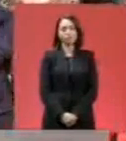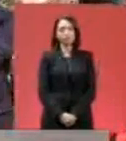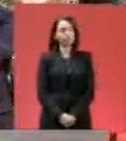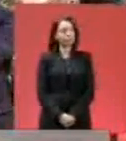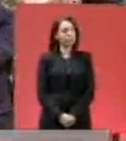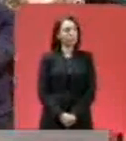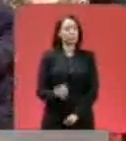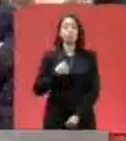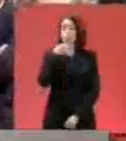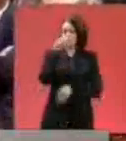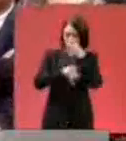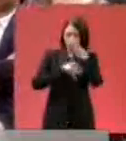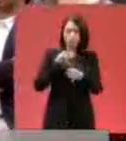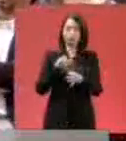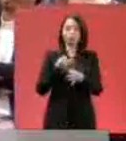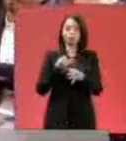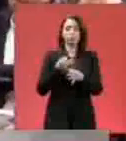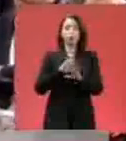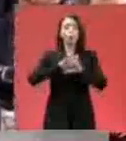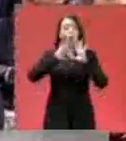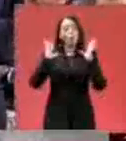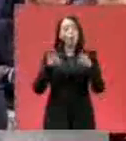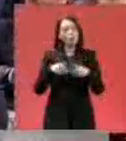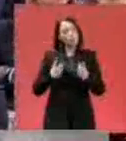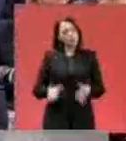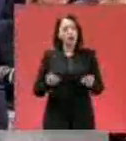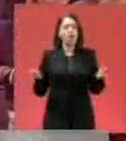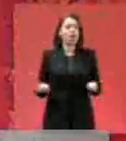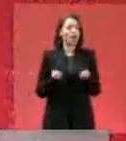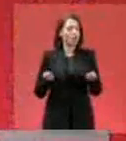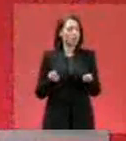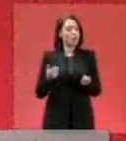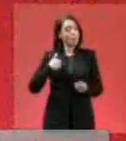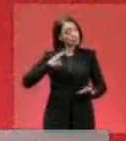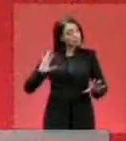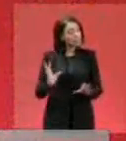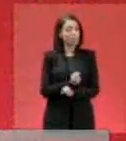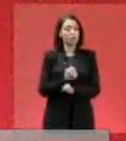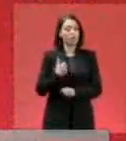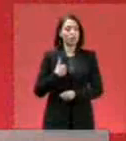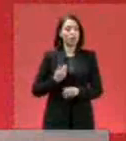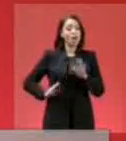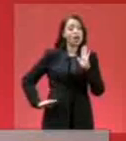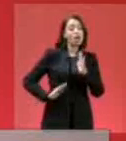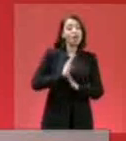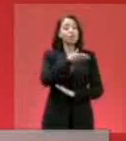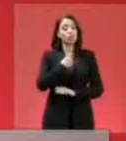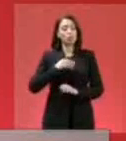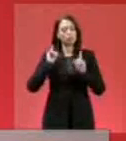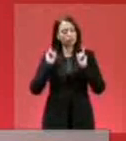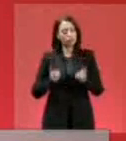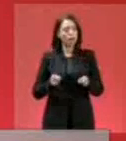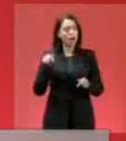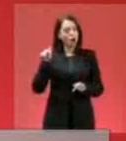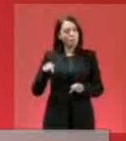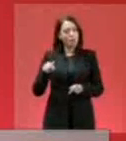Και ισχυρίζομαι ότι όλα αυτά έγιναν ενώ καταφέραμε να βγούμε οριστικά από